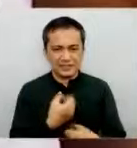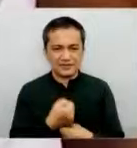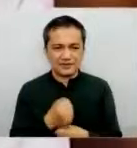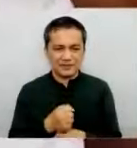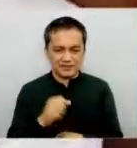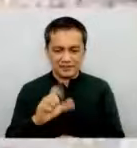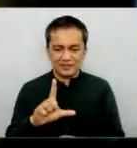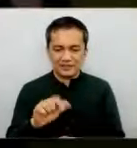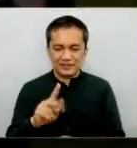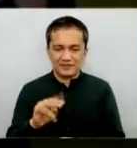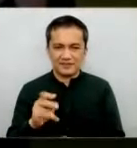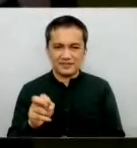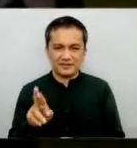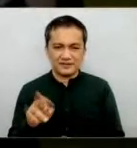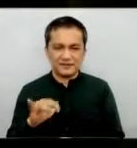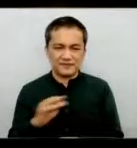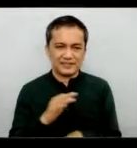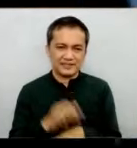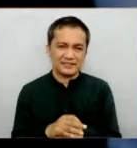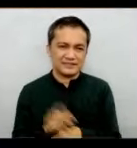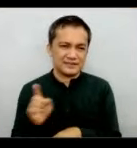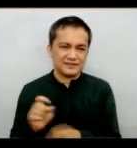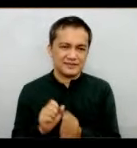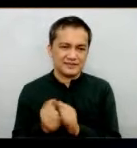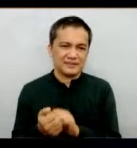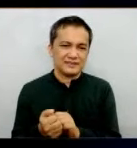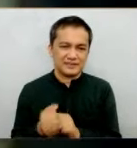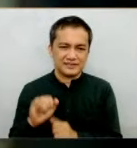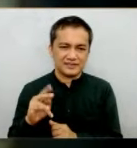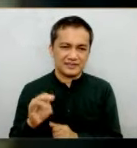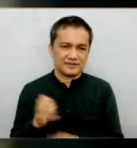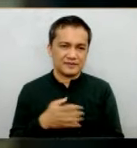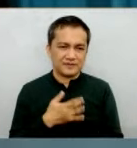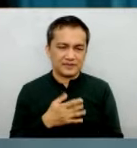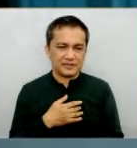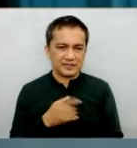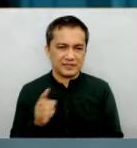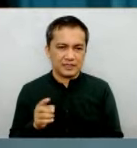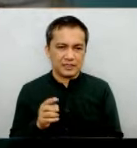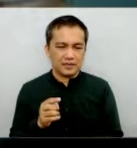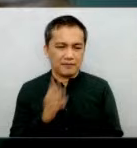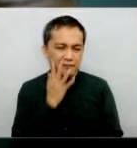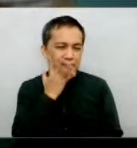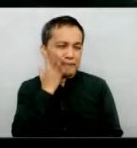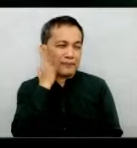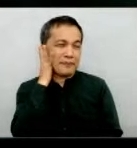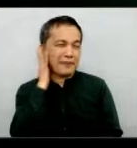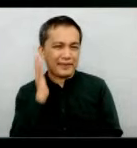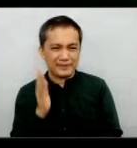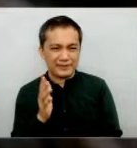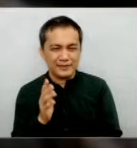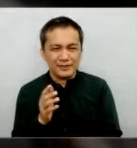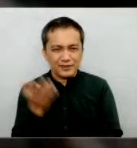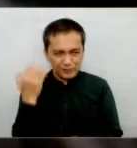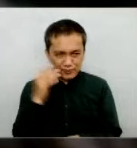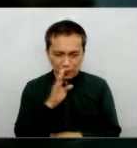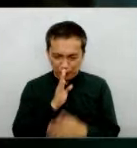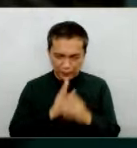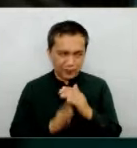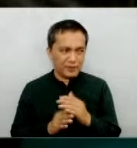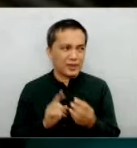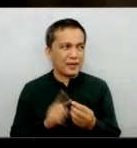magiging... Naninibago raw si Janine at mega blush dahil low-key lang siya noon sa mga